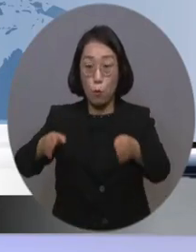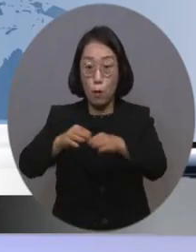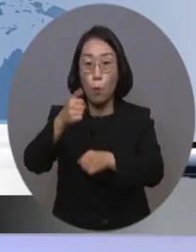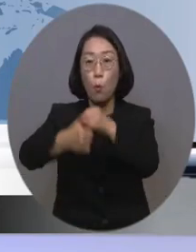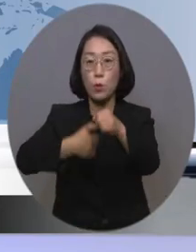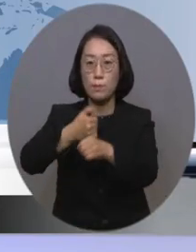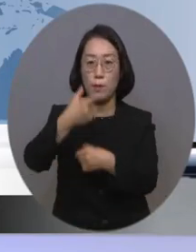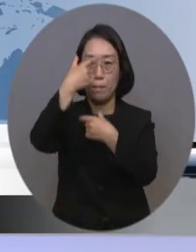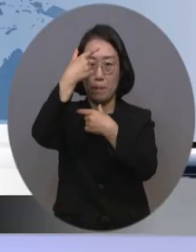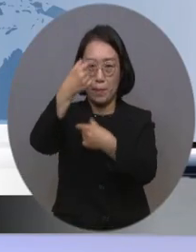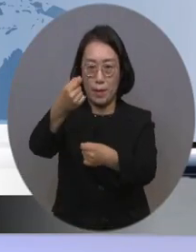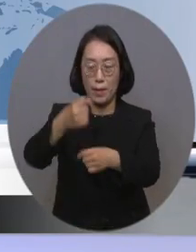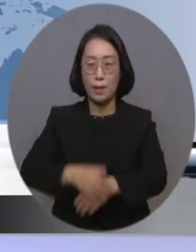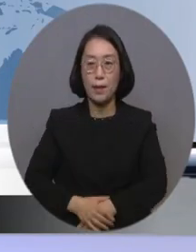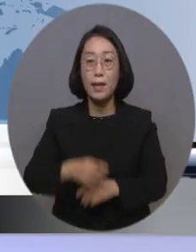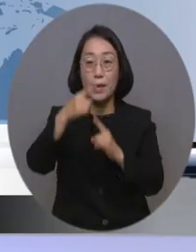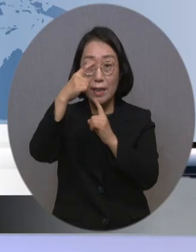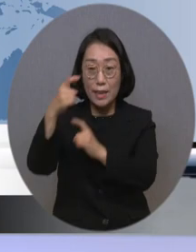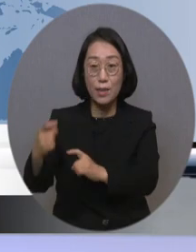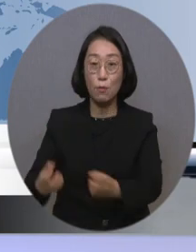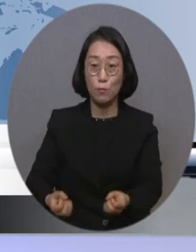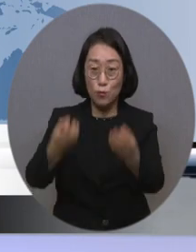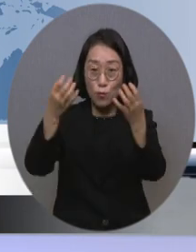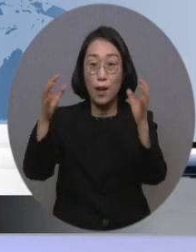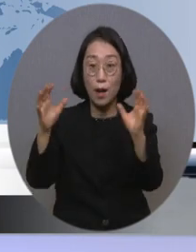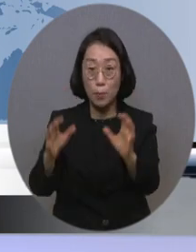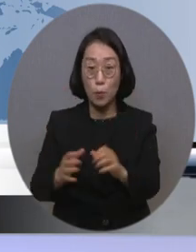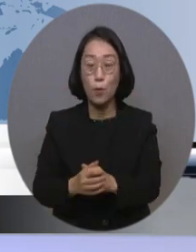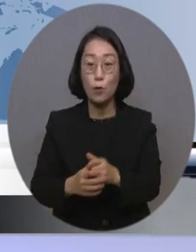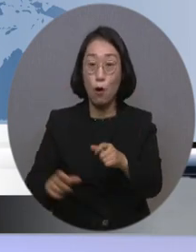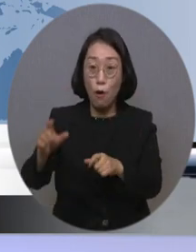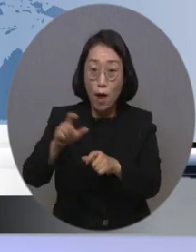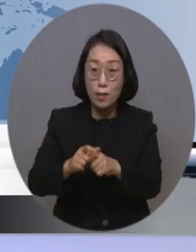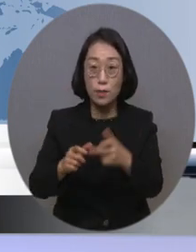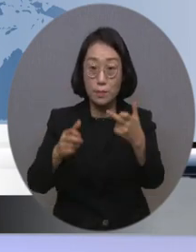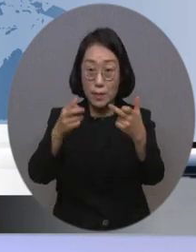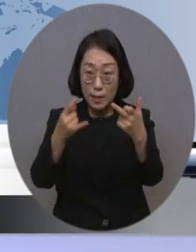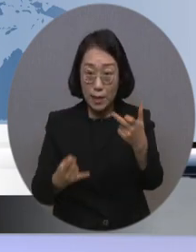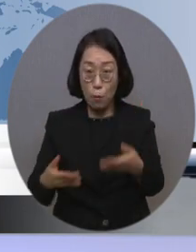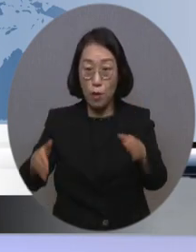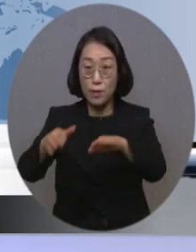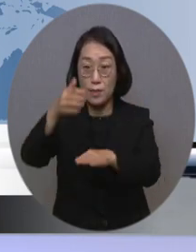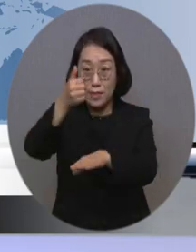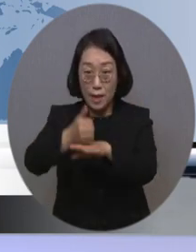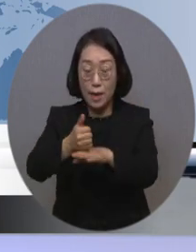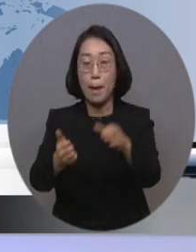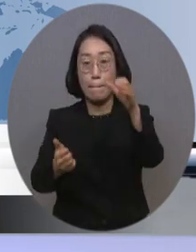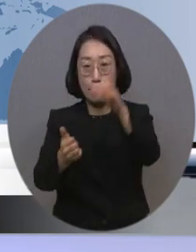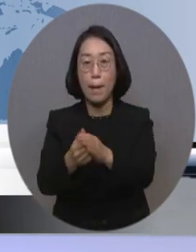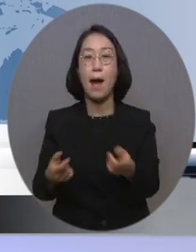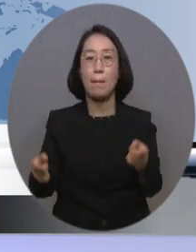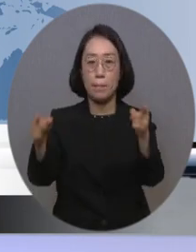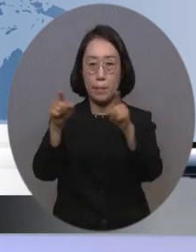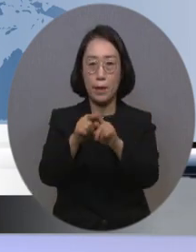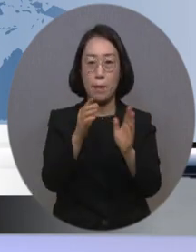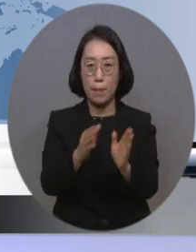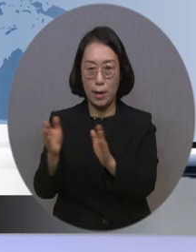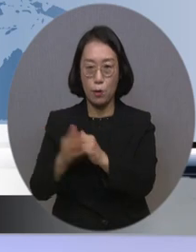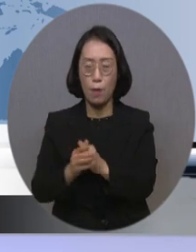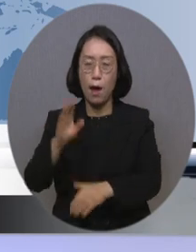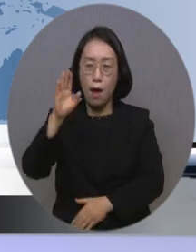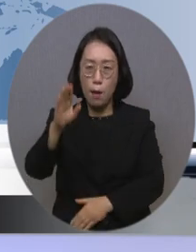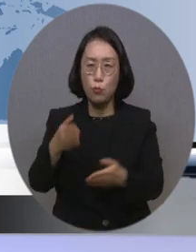50주년을 맞았습니다. 이를 기념하는 자리에서 제17대 국기원장 취임식도 함께 마련됐는데요.